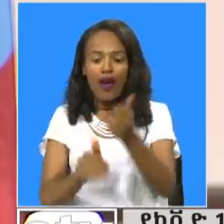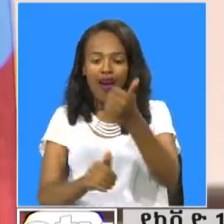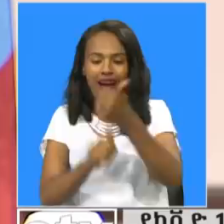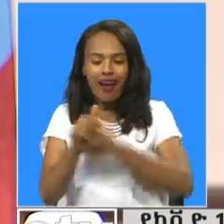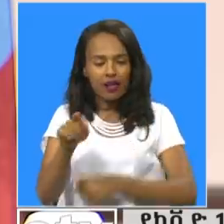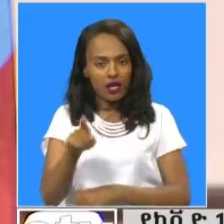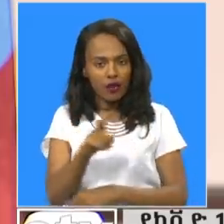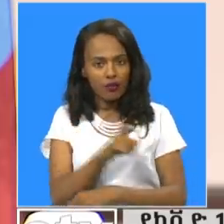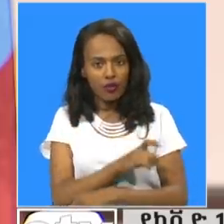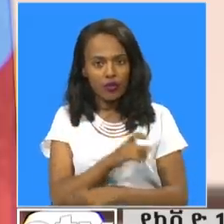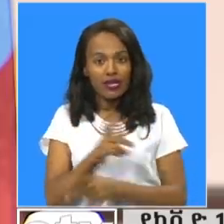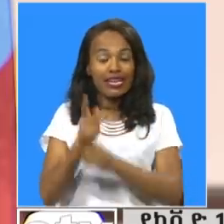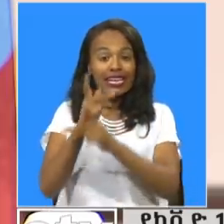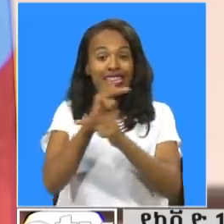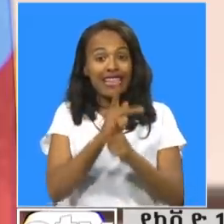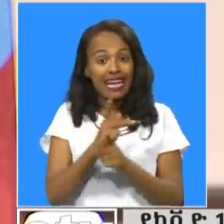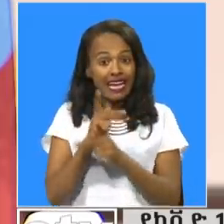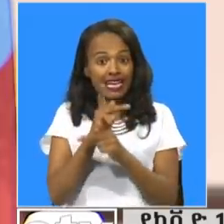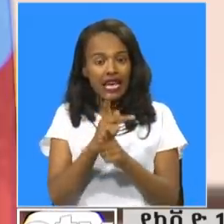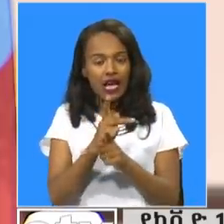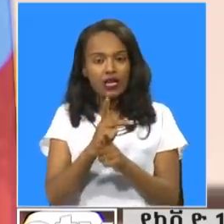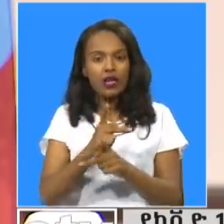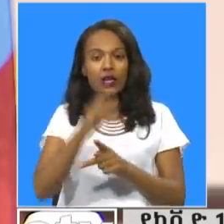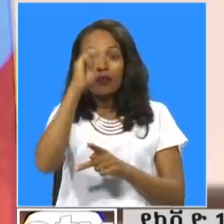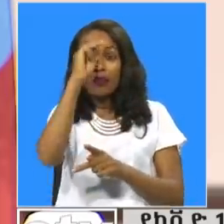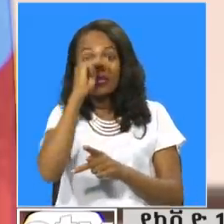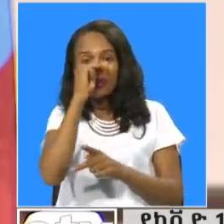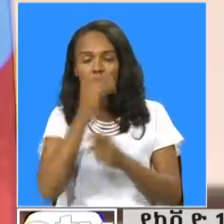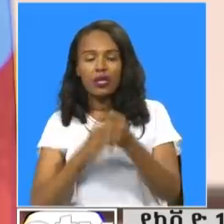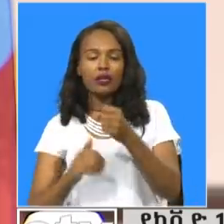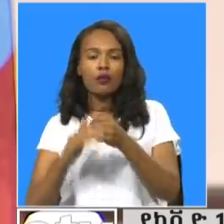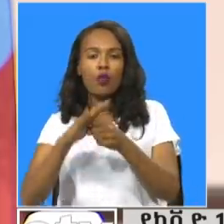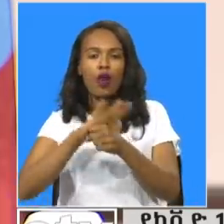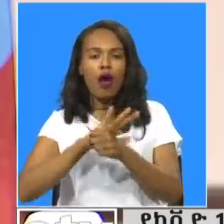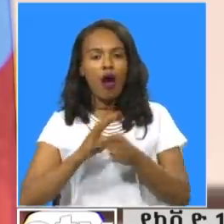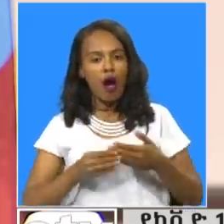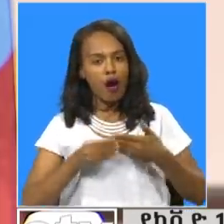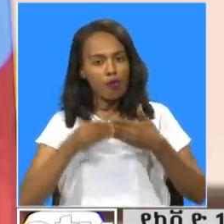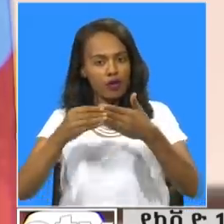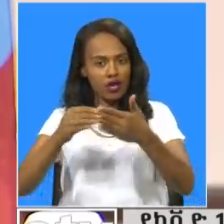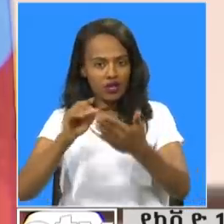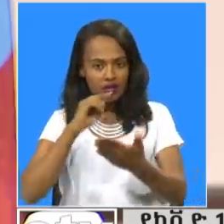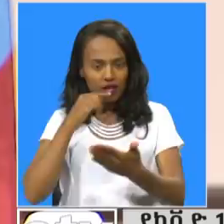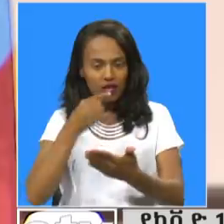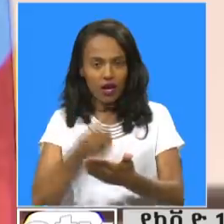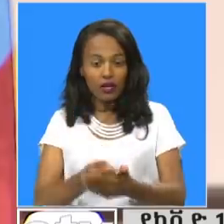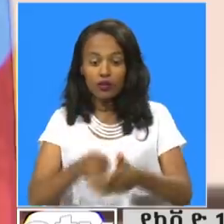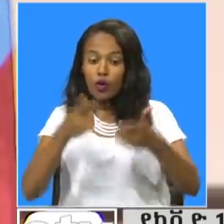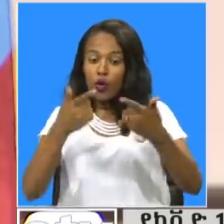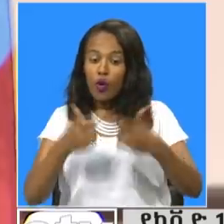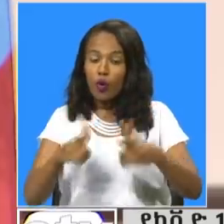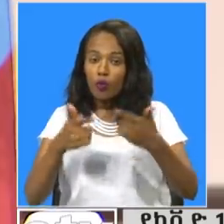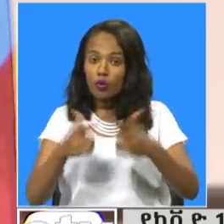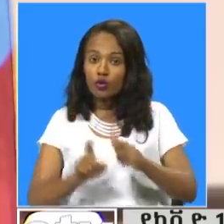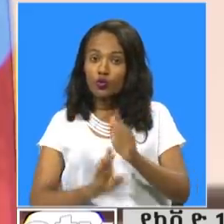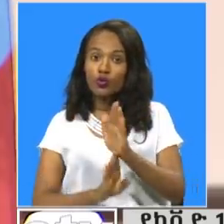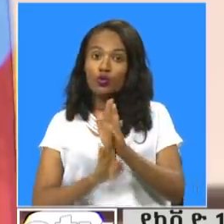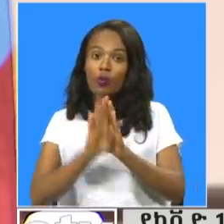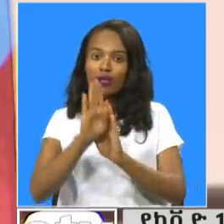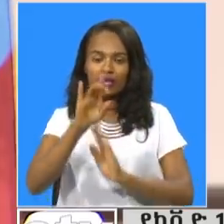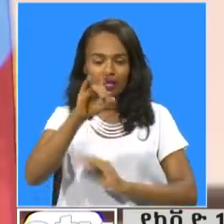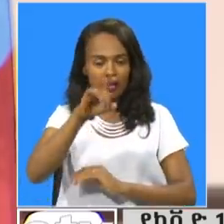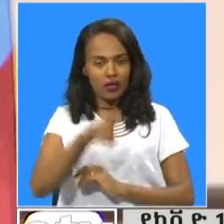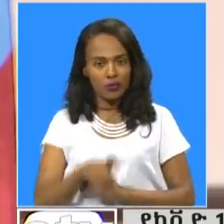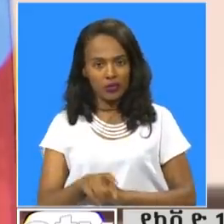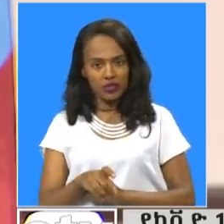ቢሆን ጠንቀቅ ያለ በዊዝደም የተሞላ አመራር እያረጋገጥን ኦፖርቹኒቲውን ማክሲማይዝ ማድረግ አለብን።